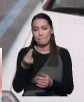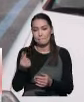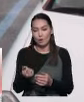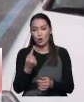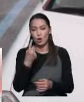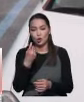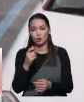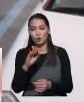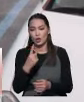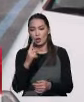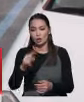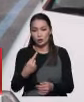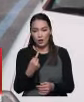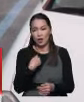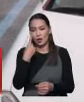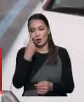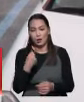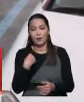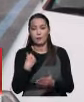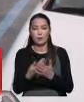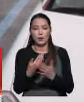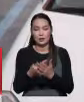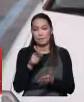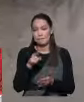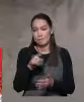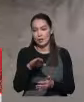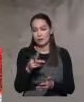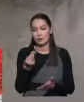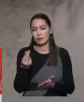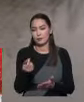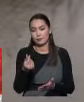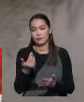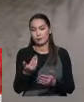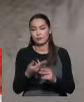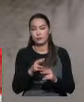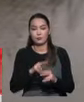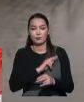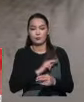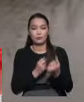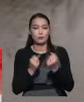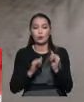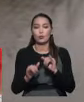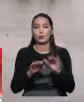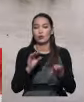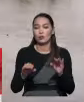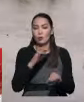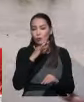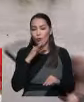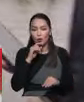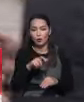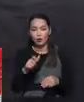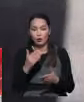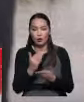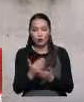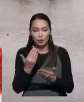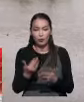теңге. Сонда мен күніне кем дегенде 1000 теңге төлеймін. Мен секілді көлігін қайда қоярын білмей жүргендер қаншама. Алдымен